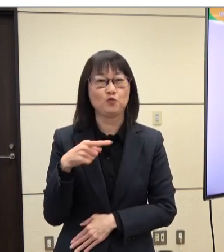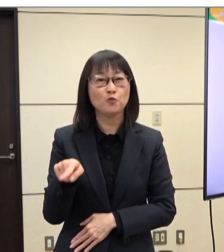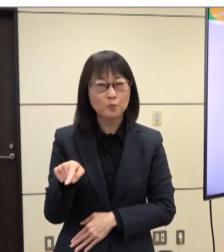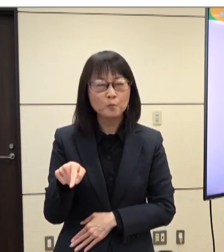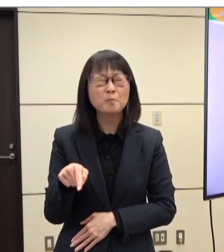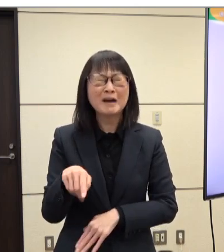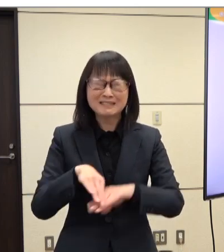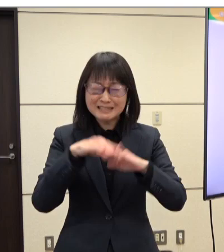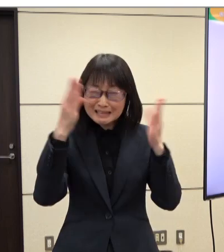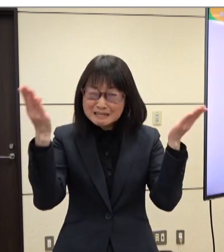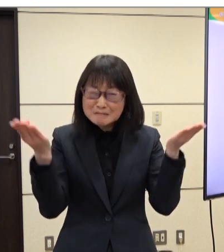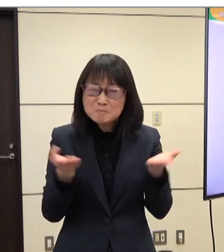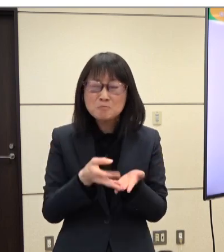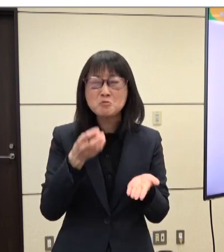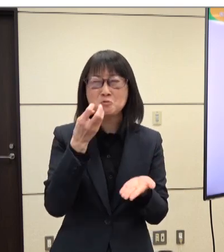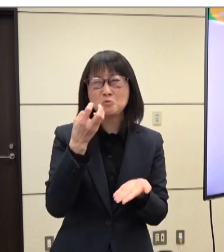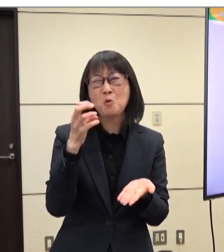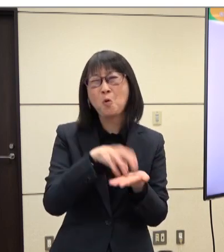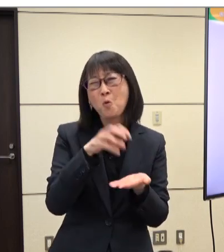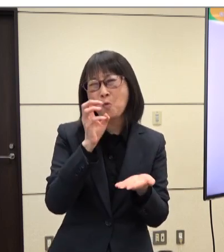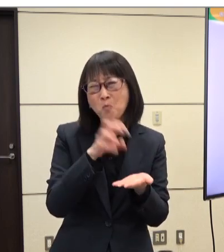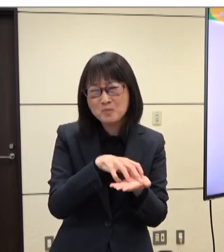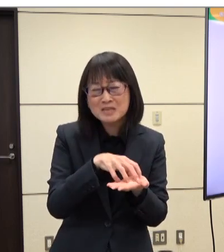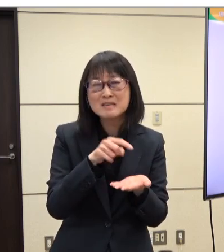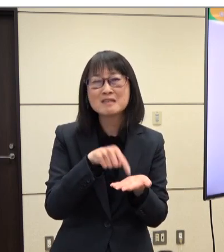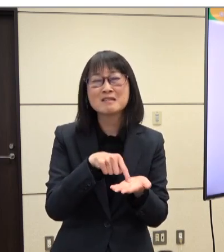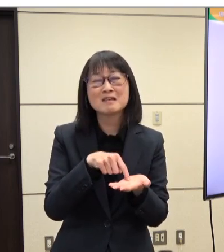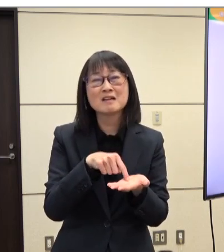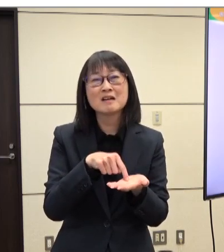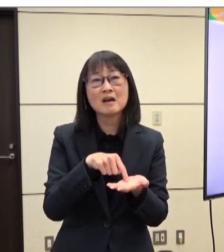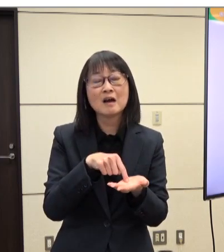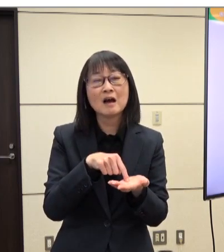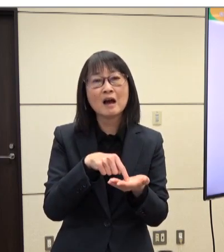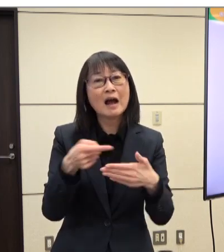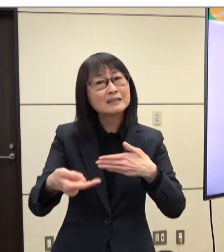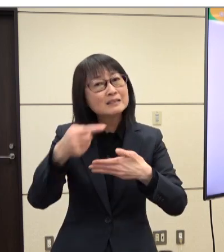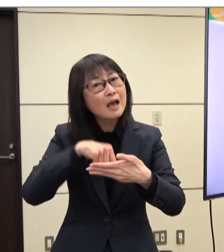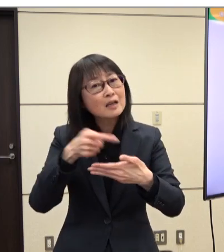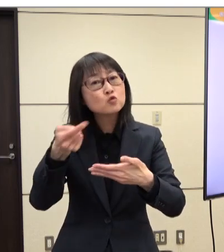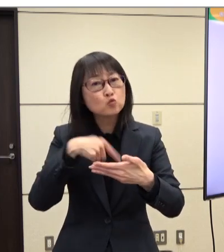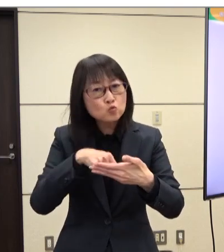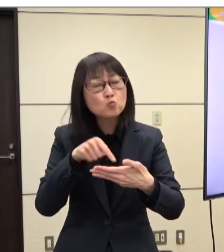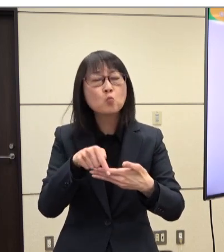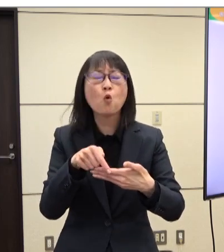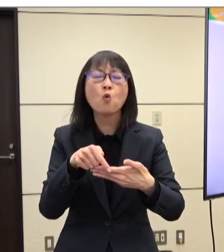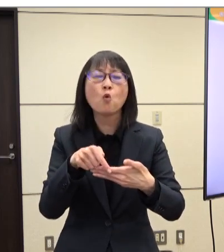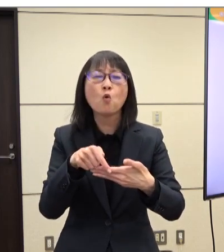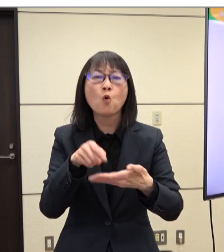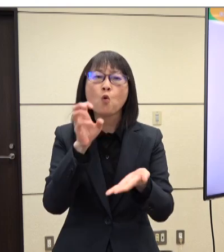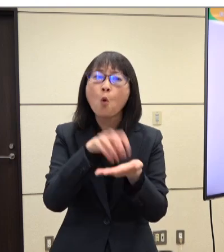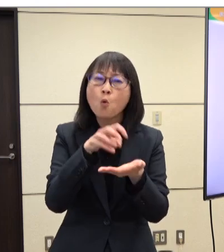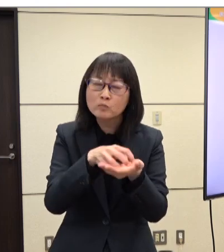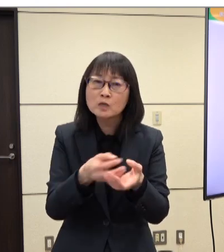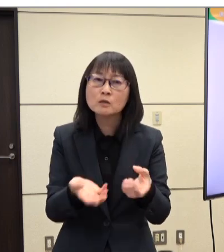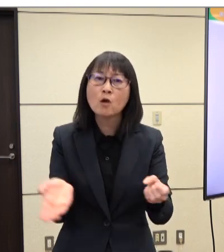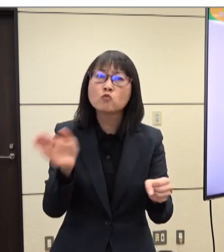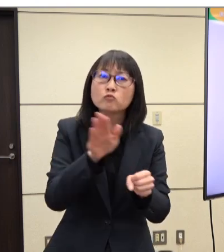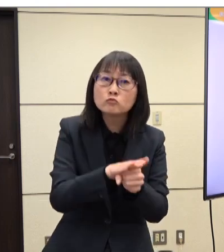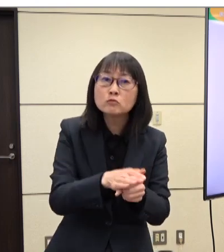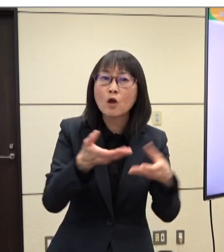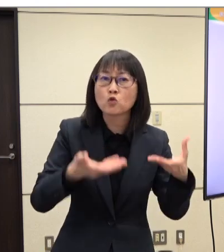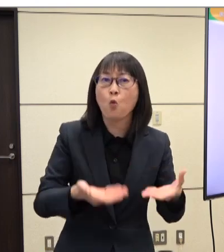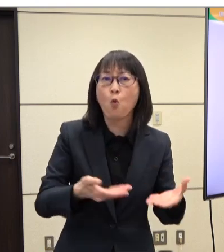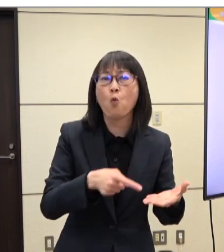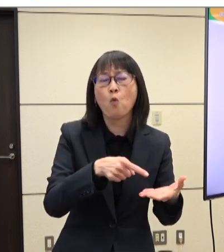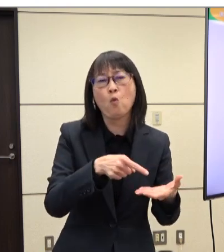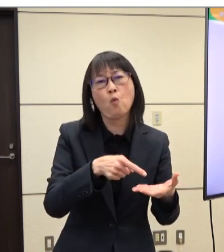ね。で、それだと本当のゴミ減量の努力とは本来ちょっと違ってる面もあるので、その点では福島市